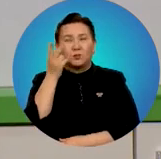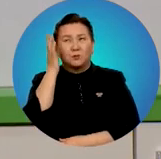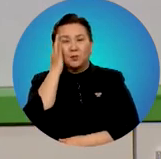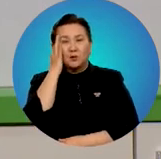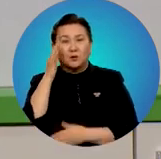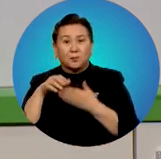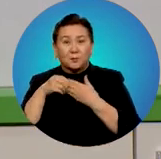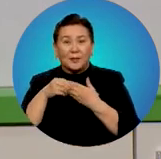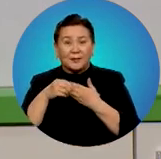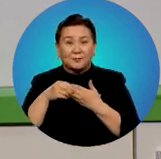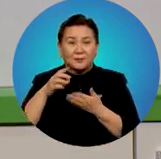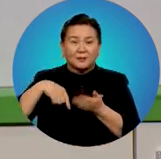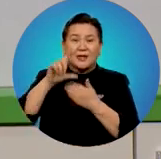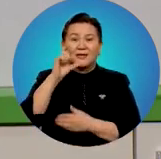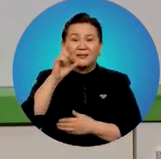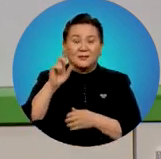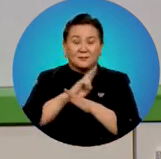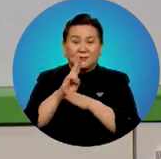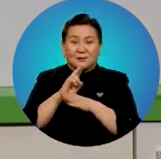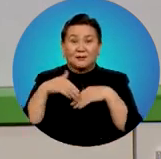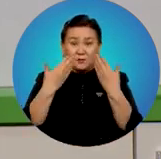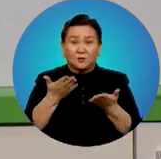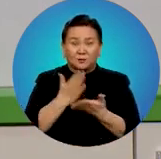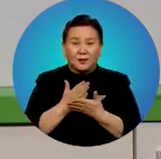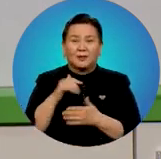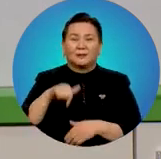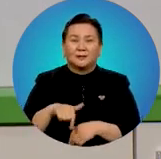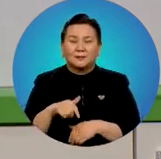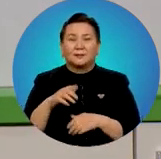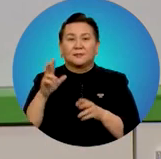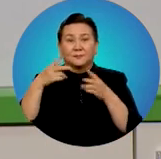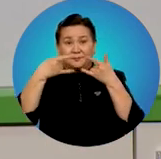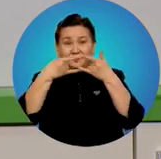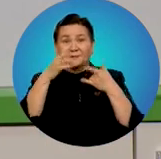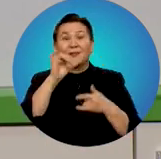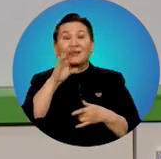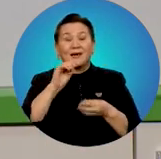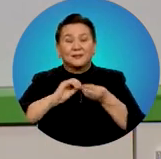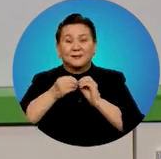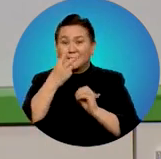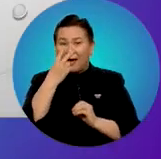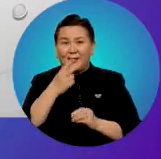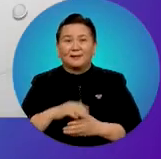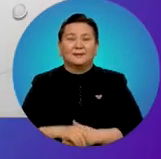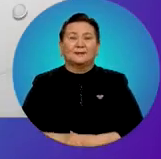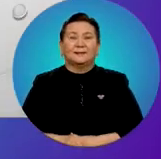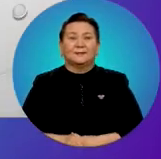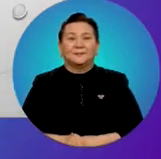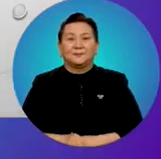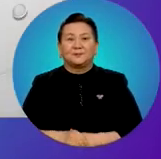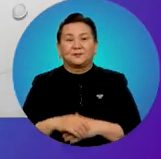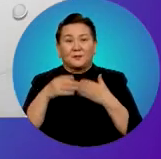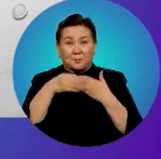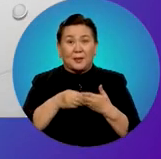баримтыг харгалзуулан дэлгэрүүлж бичээрэй гэсэн ийм дасгалыг бол хийсэн байгаа. За тэгэхээр дэлгэцнээс бүгдээрээ хэрхэн яаж хийснээ харцгаая. За